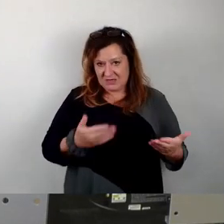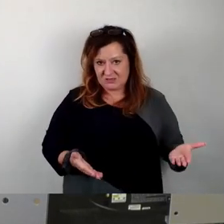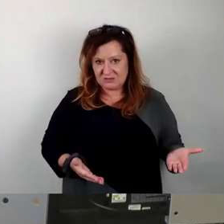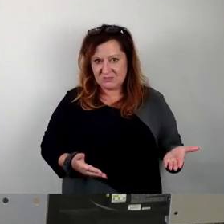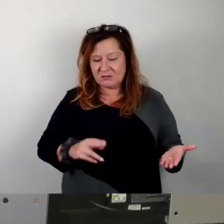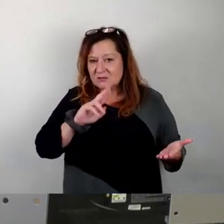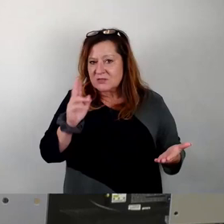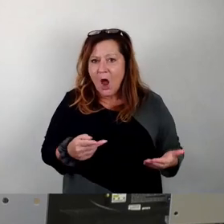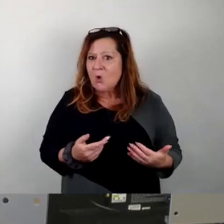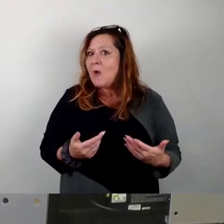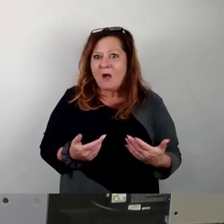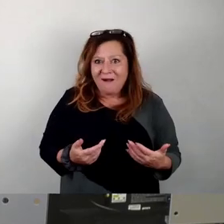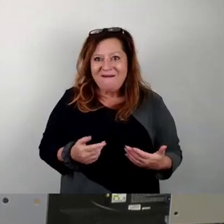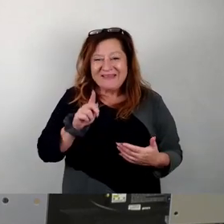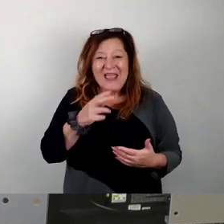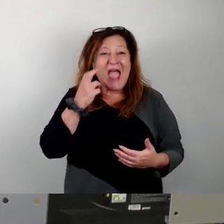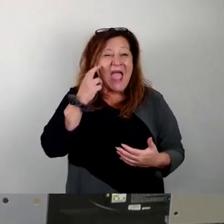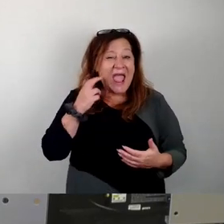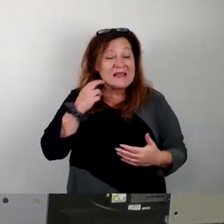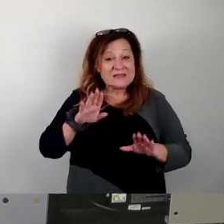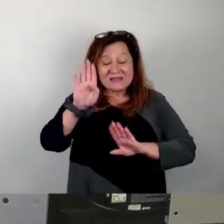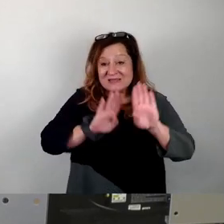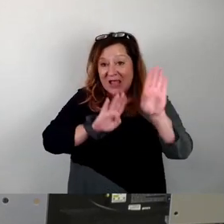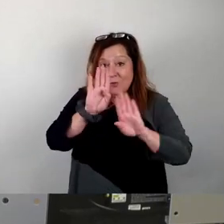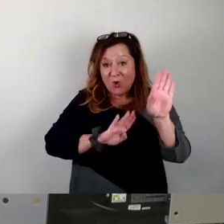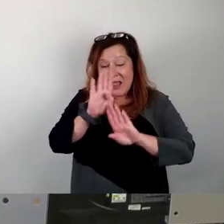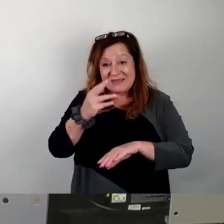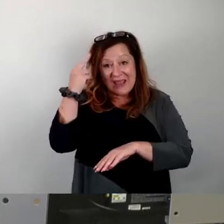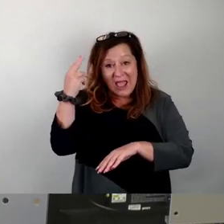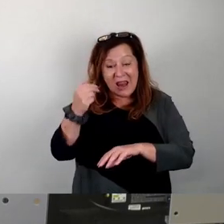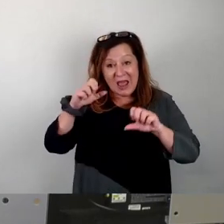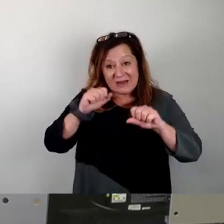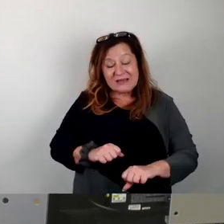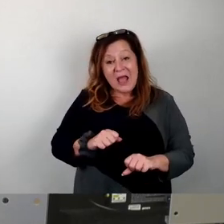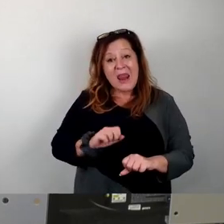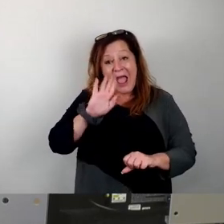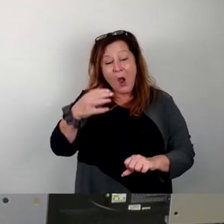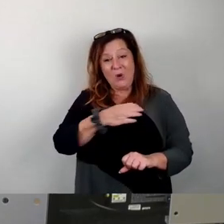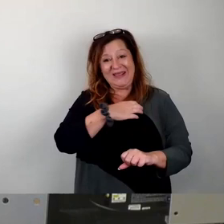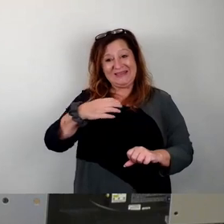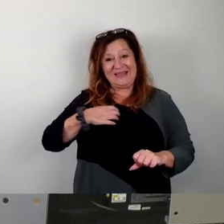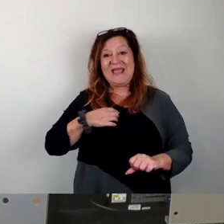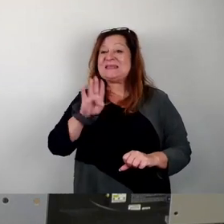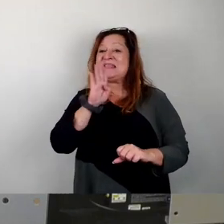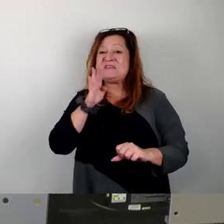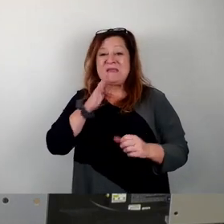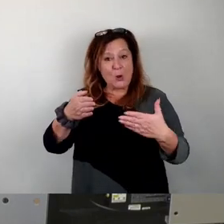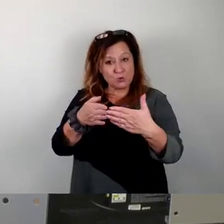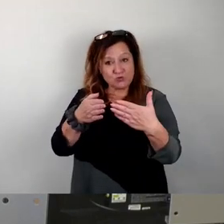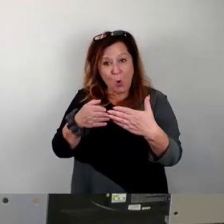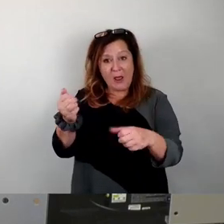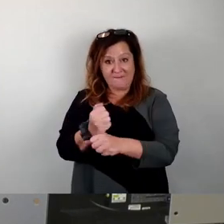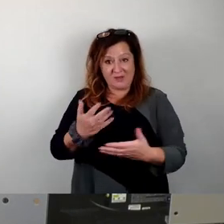ältesten Demokratien lernen und auch in Dresden eine Speakers Corner einrichten. Lassen Sie sich mit dem folgenden Zitat von Richard